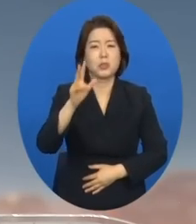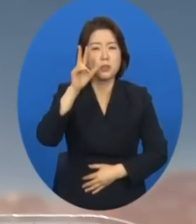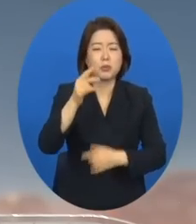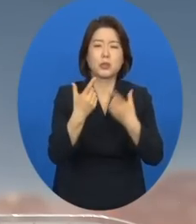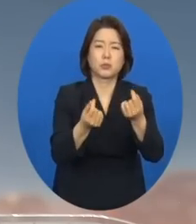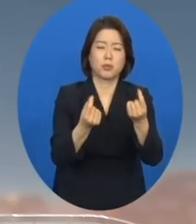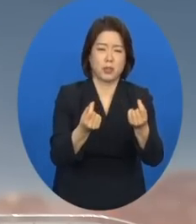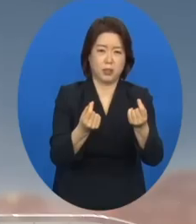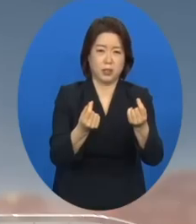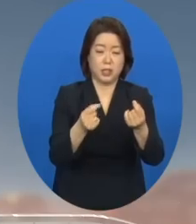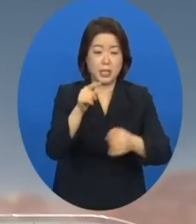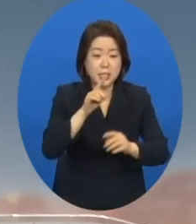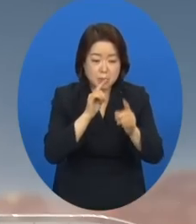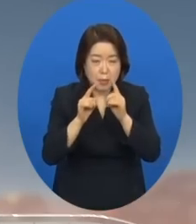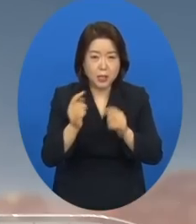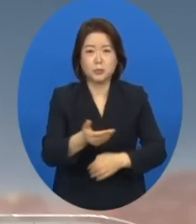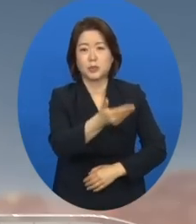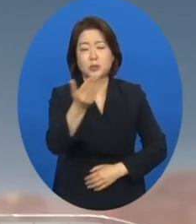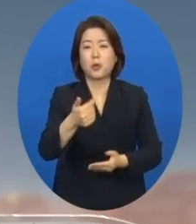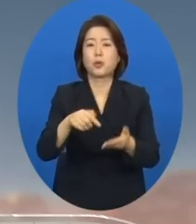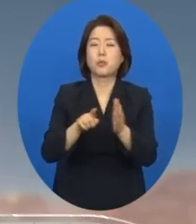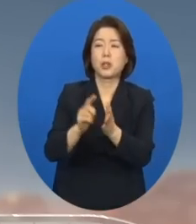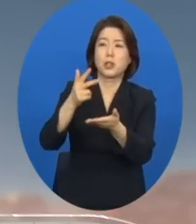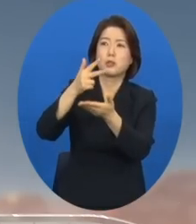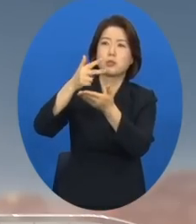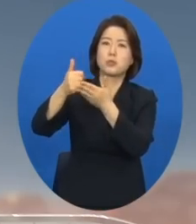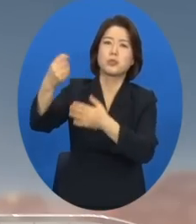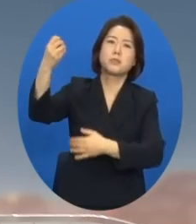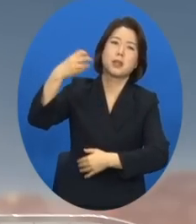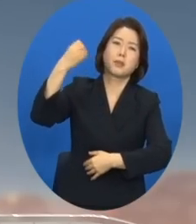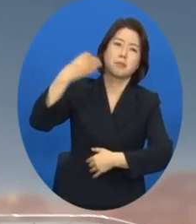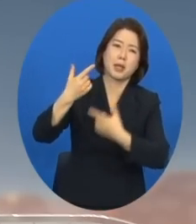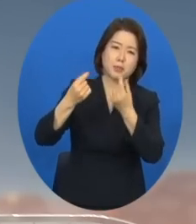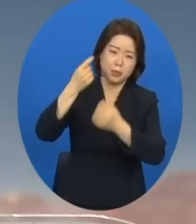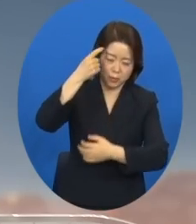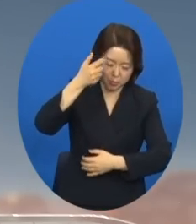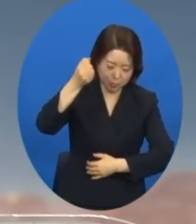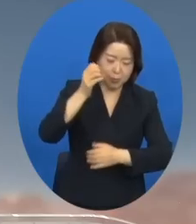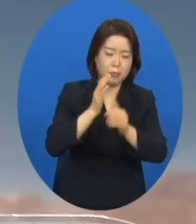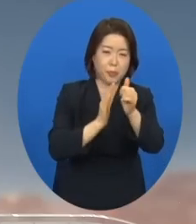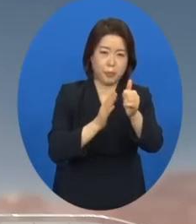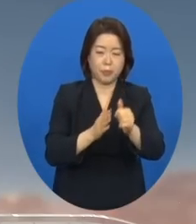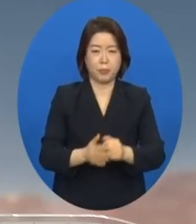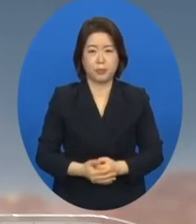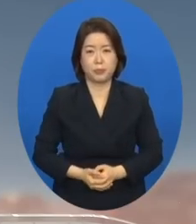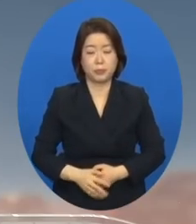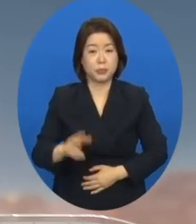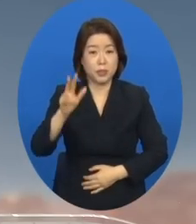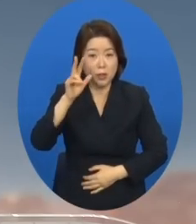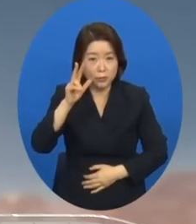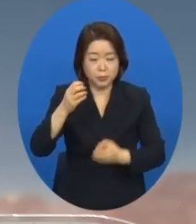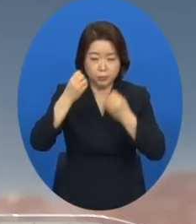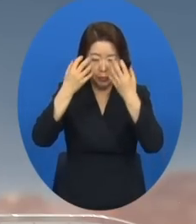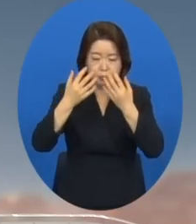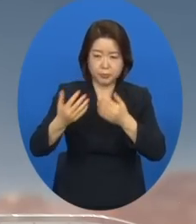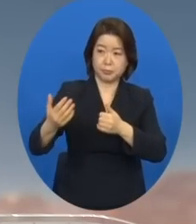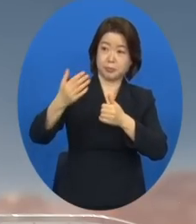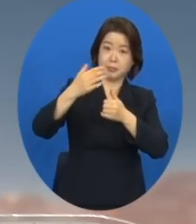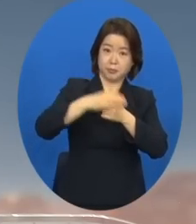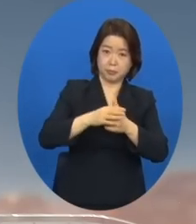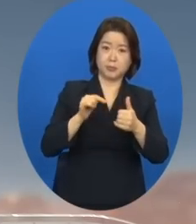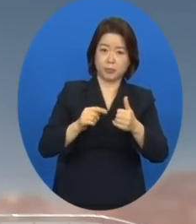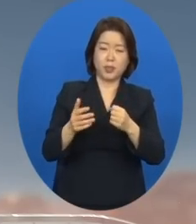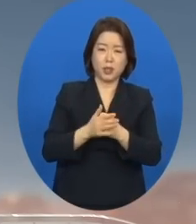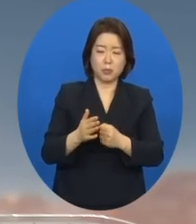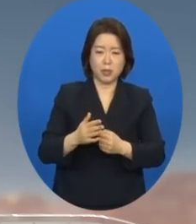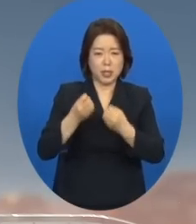오늘이 말씀이 여러분들을 위한 주님의 음성인 줄로 믿으시길 바랍니다 여호수아도 새로운 사명 앞에 새로운